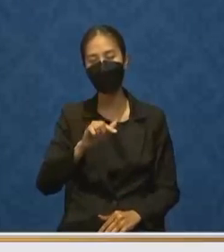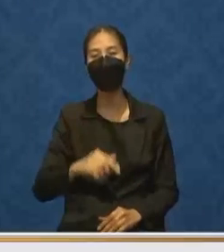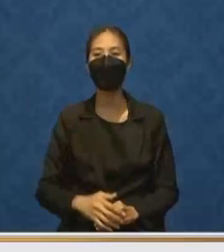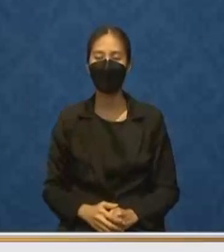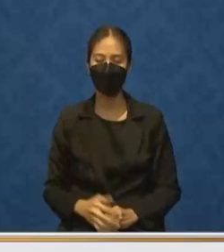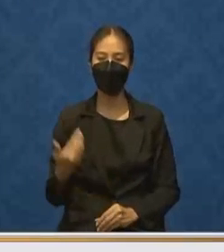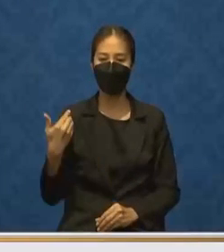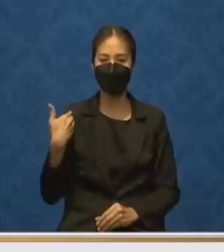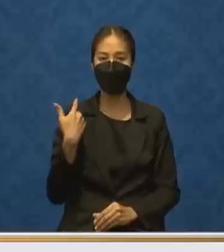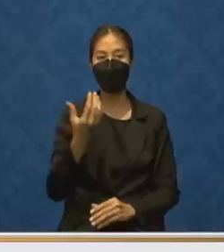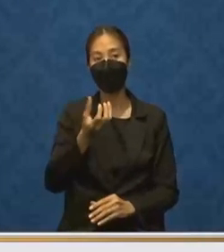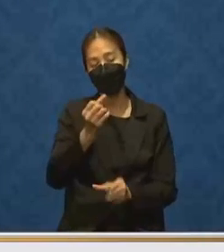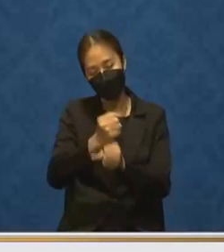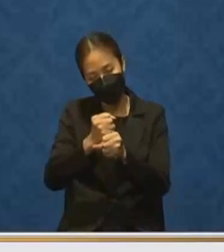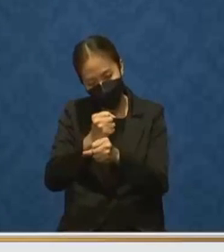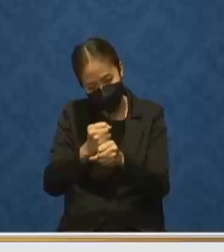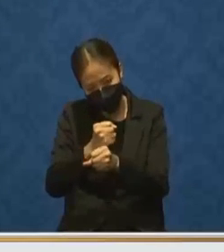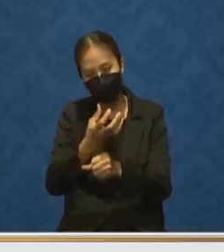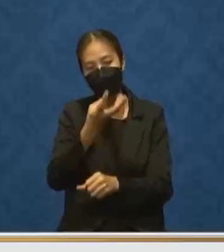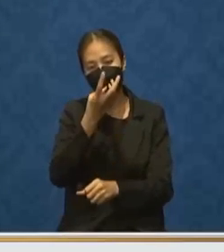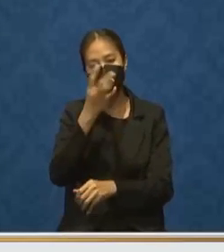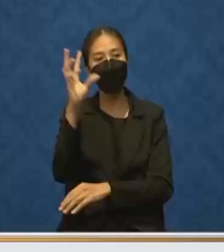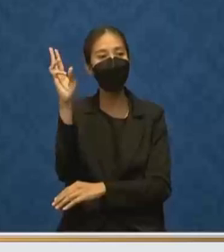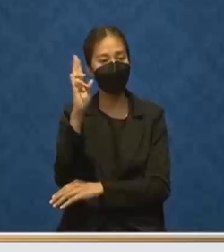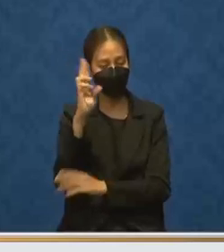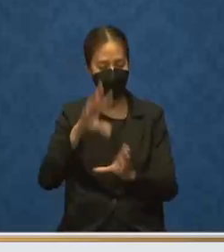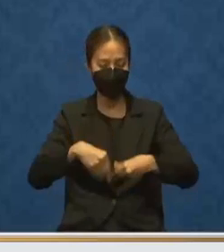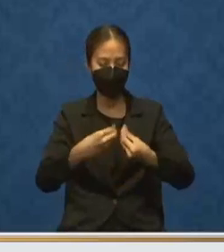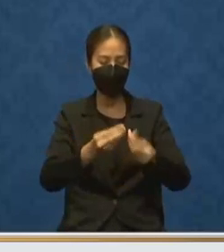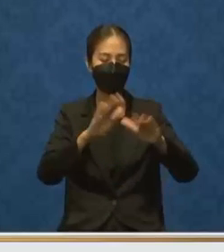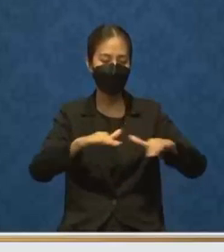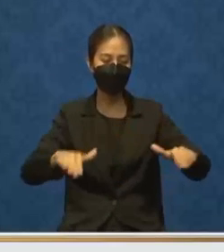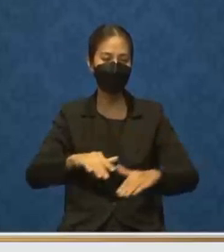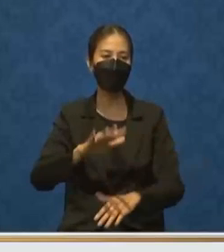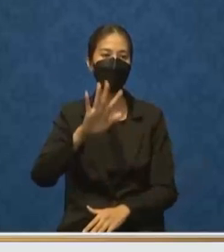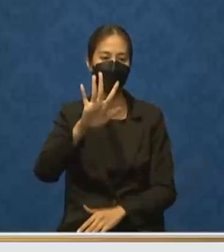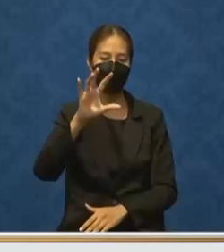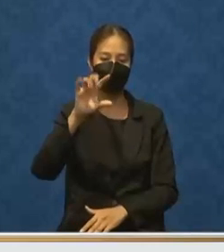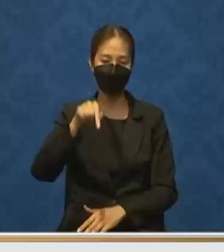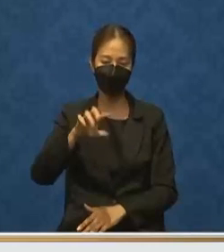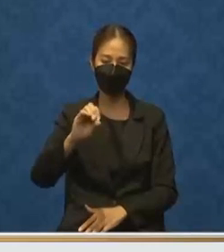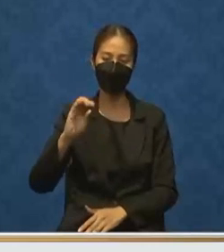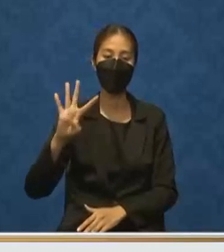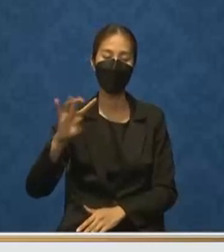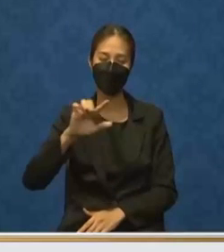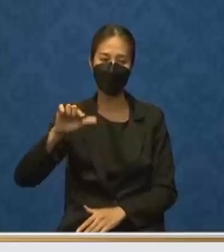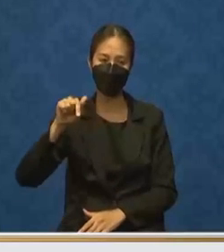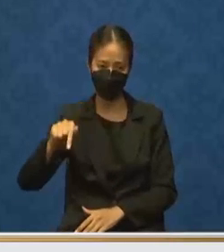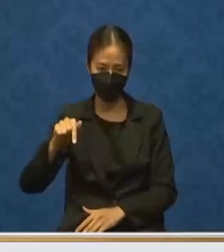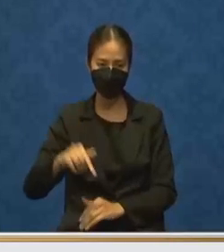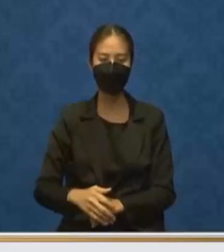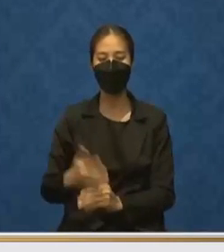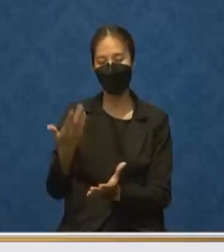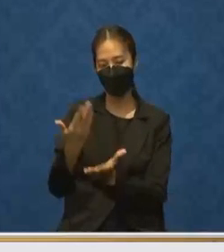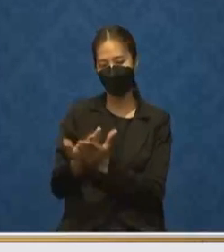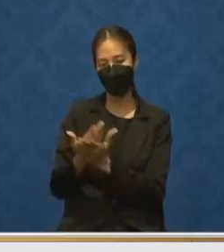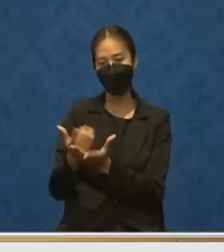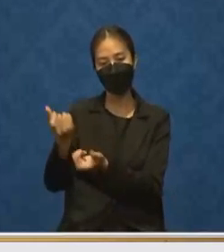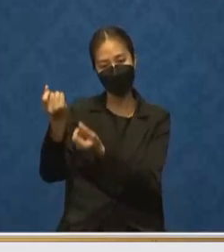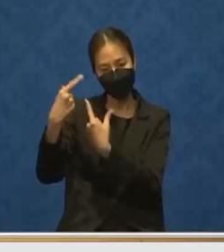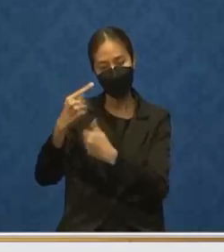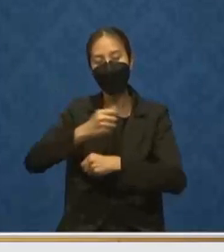นับสนุนอาหารเสริมนมและอาหารกลางวันให้เด็กวัยเรียนไม่น้อยกว่า 5.04 ล้านคนสนับสนุนเบี้ยยังชีพผู้สูงอายุไม่น้อยกว่